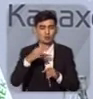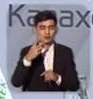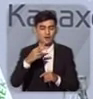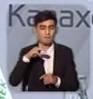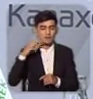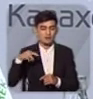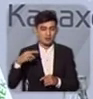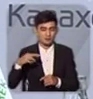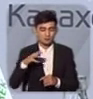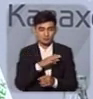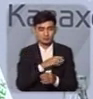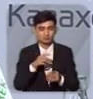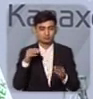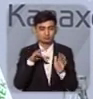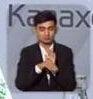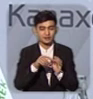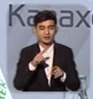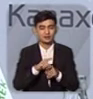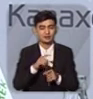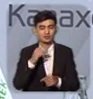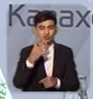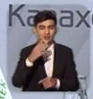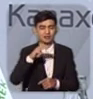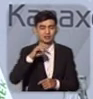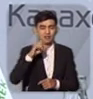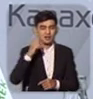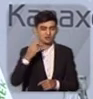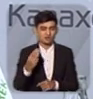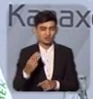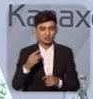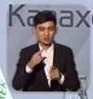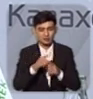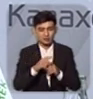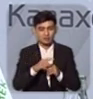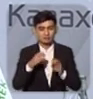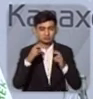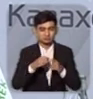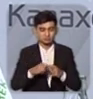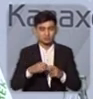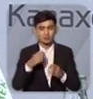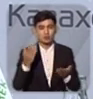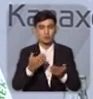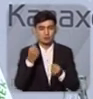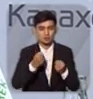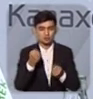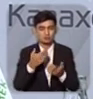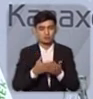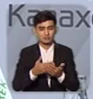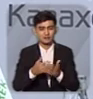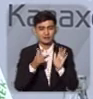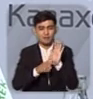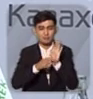текущий момент за предыдущие 4 транша. Как вы сами можете посчитать, очень легко, то есть оборачиваемость средств пошла